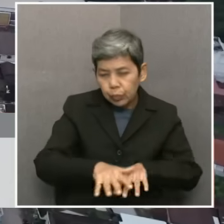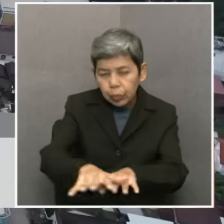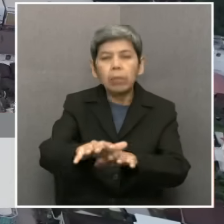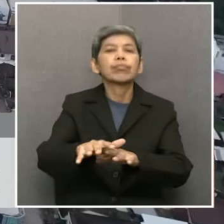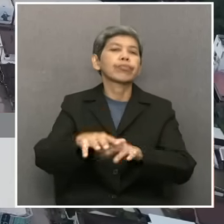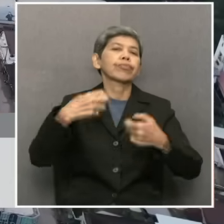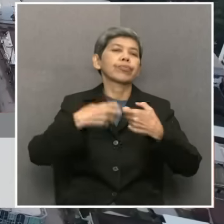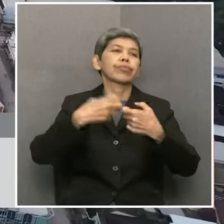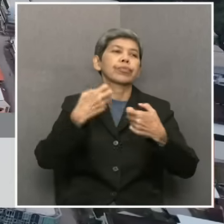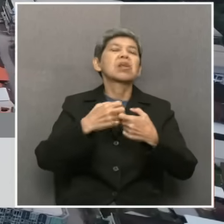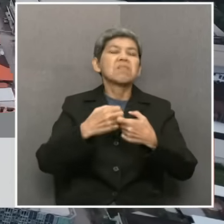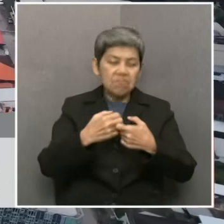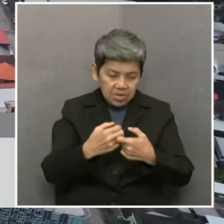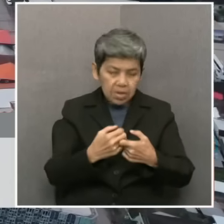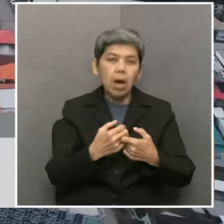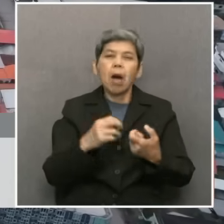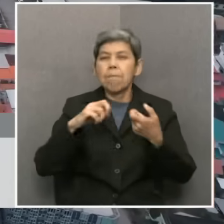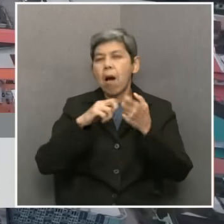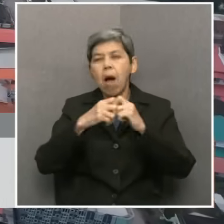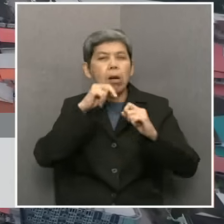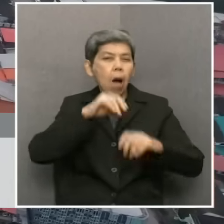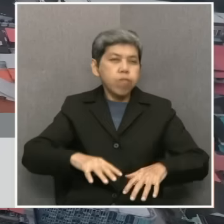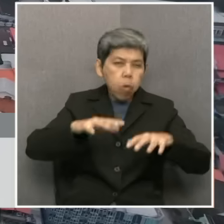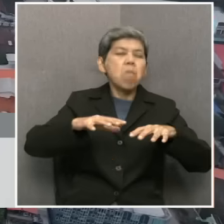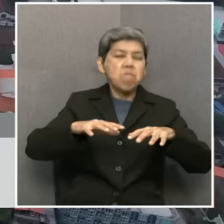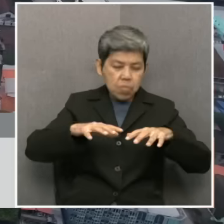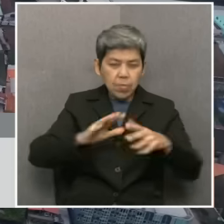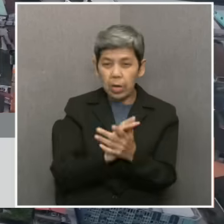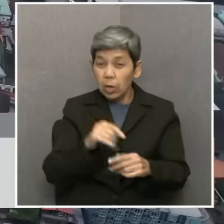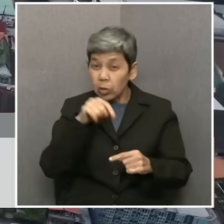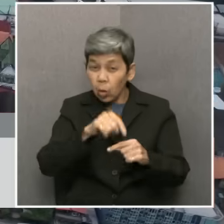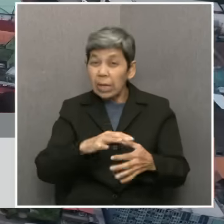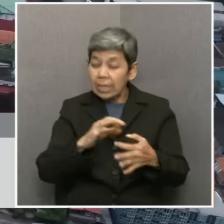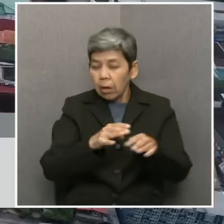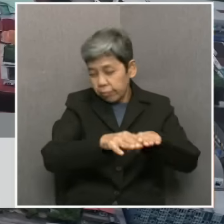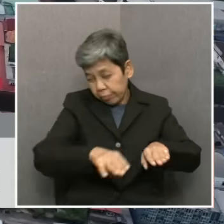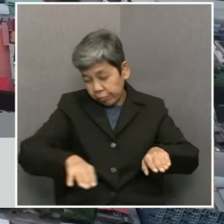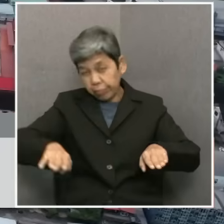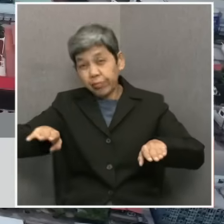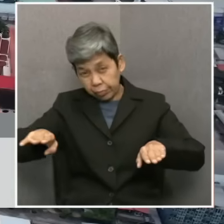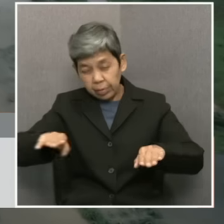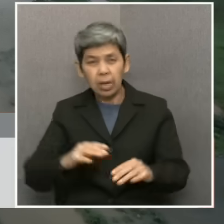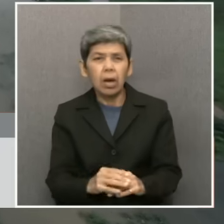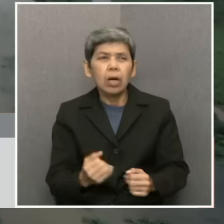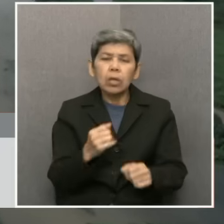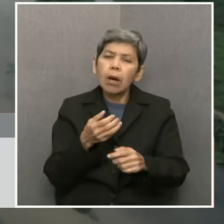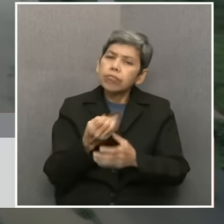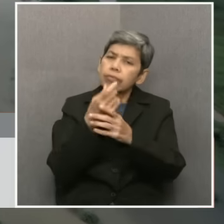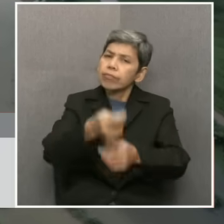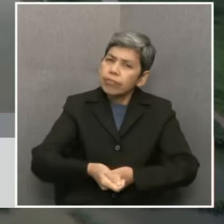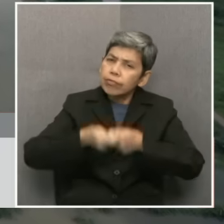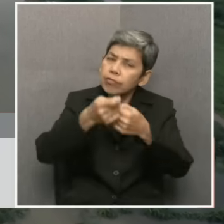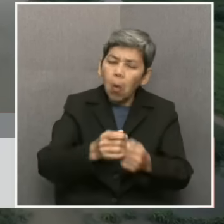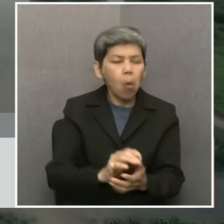ทันทำให้บางพื้นที่มีปัญหาน้ำเอ่อท่วมในจุดที่เป็นพื้นที่ลุ่มรวมถึงพื้นที่ทางการเกษตรมากกว่า